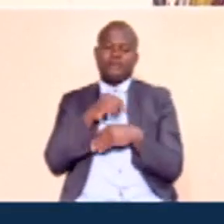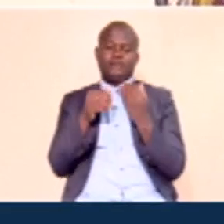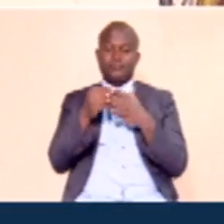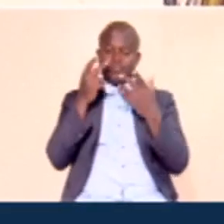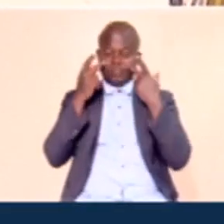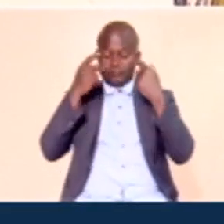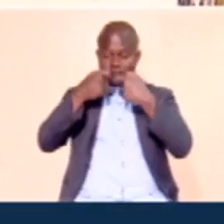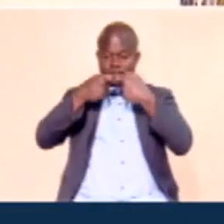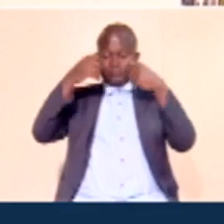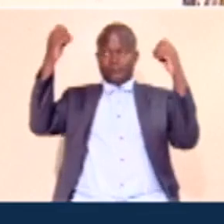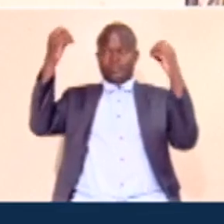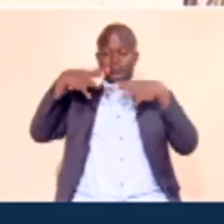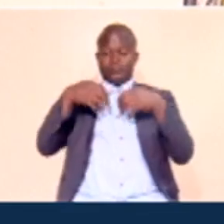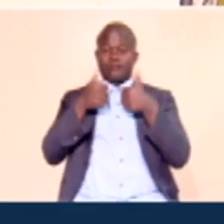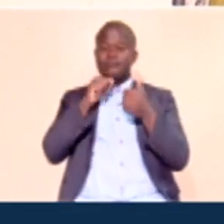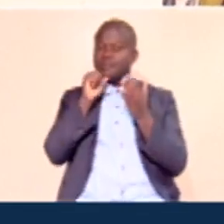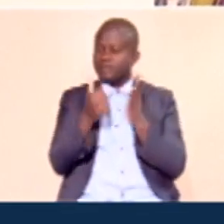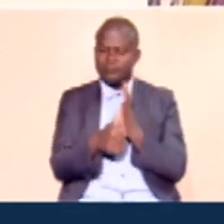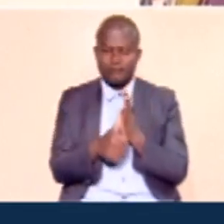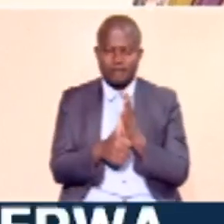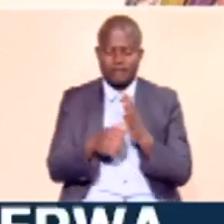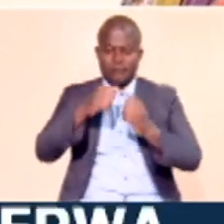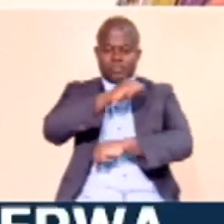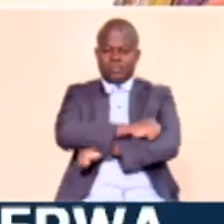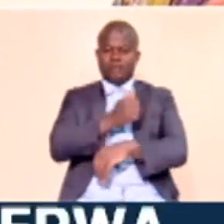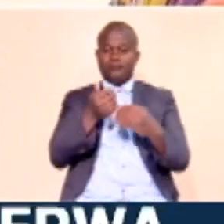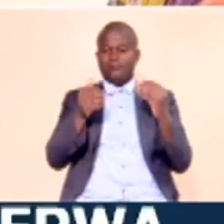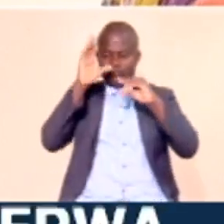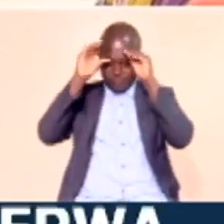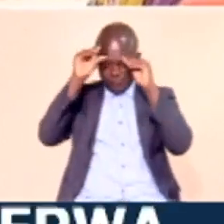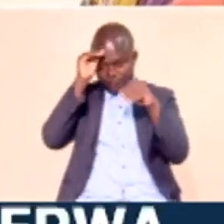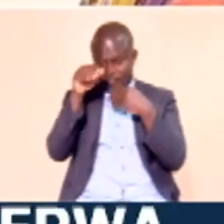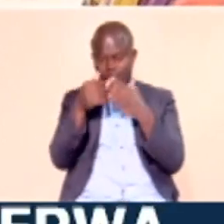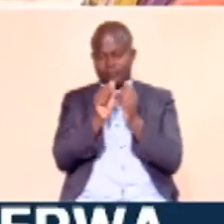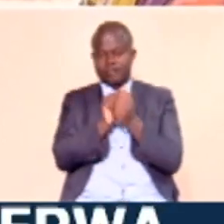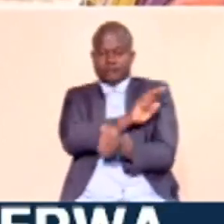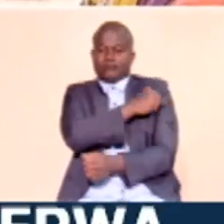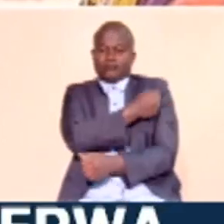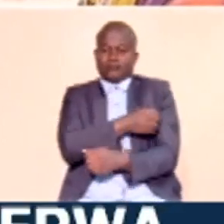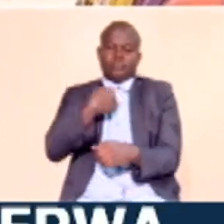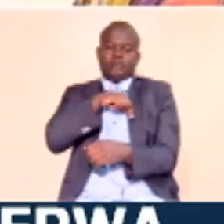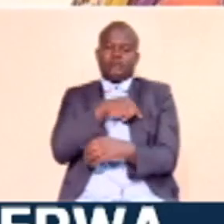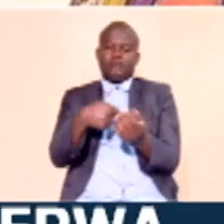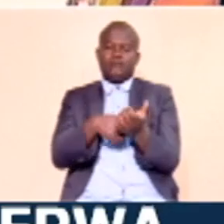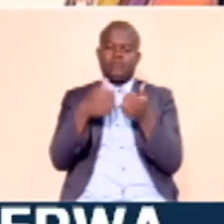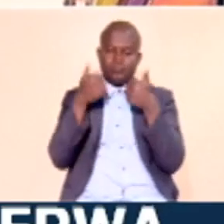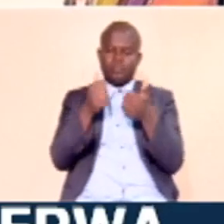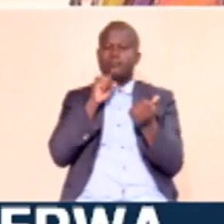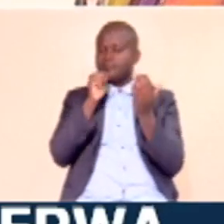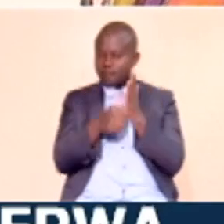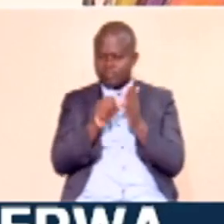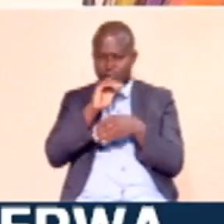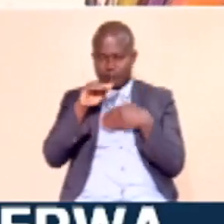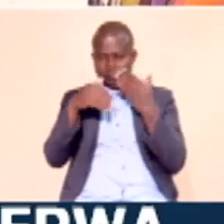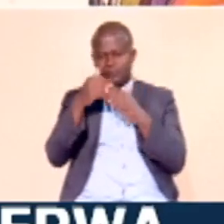Twabonye umuriro turacana nta kibazo, amashuri abana bariga, n'ivuriro tubasha kwivuza neza nta kibazo.